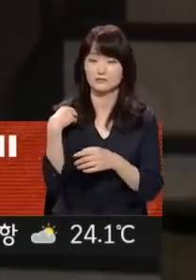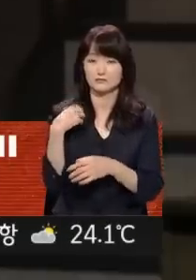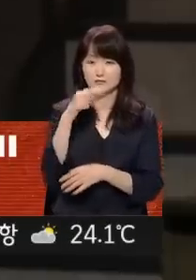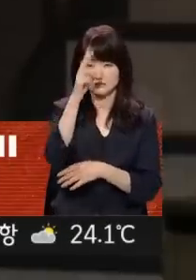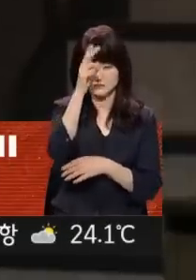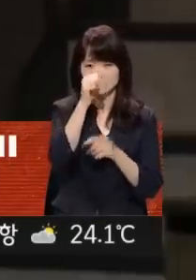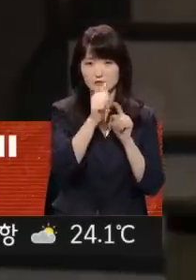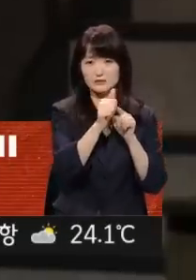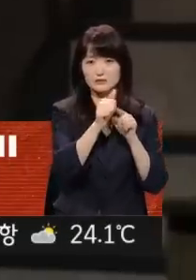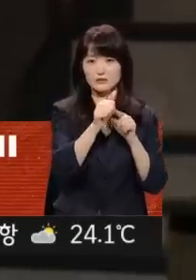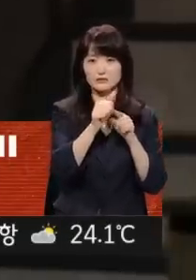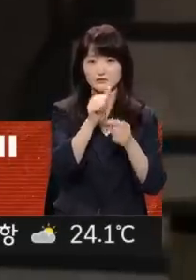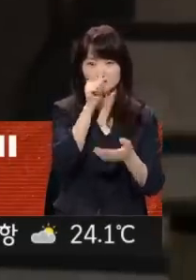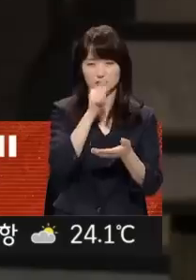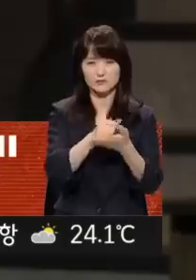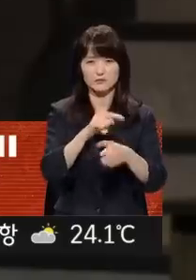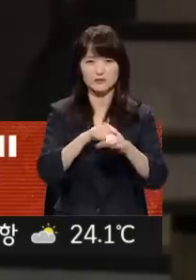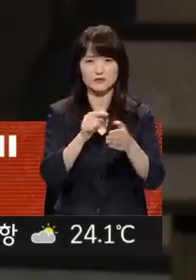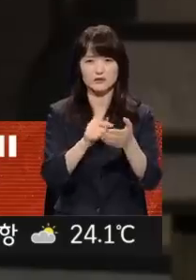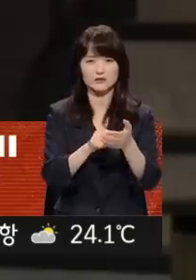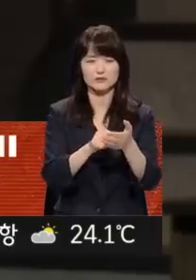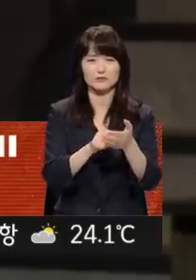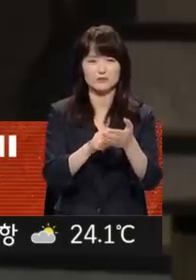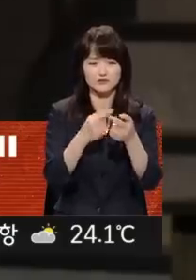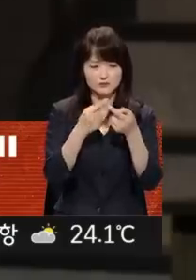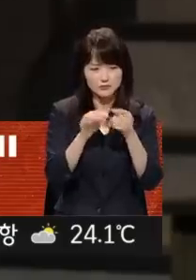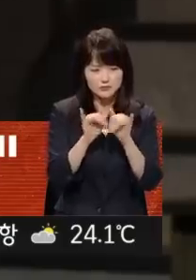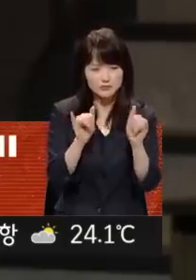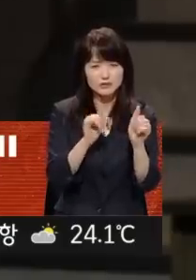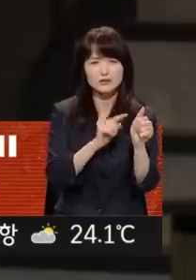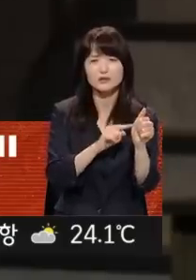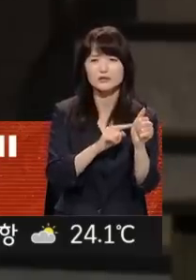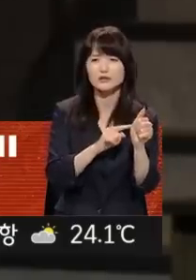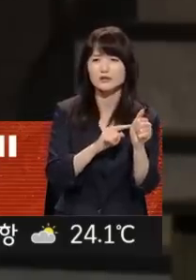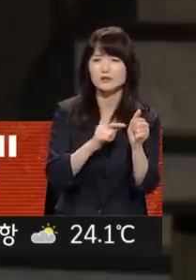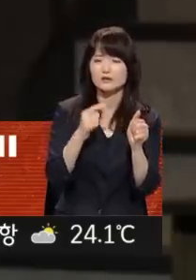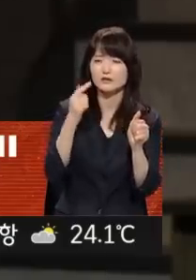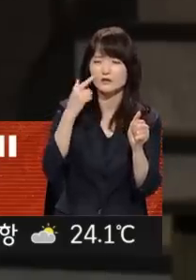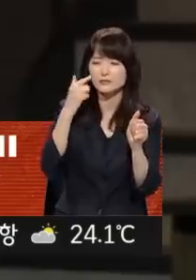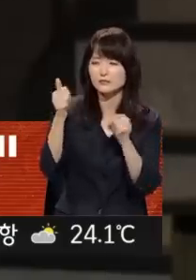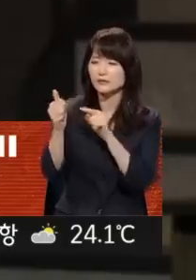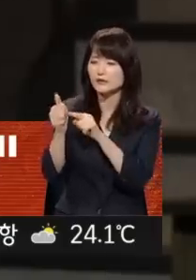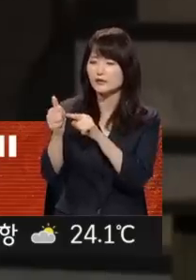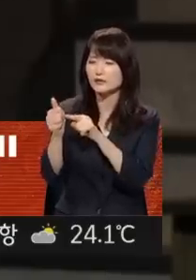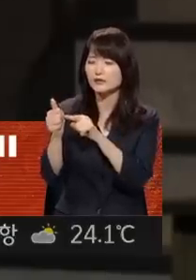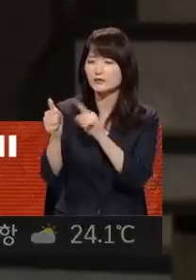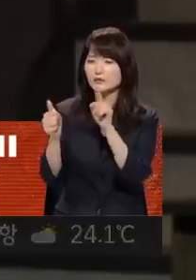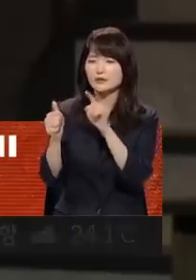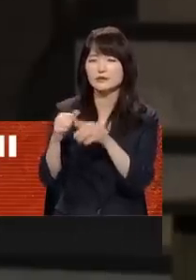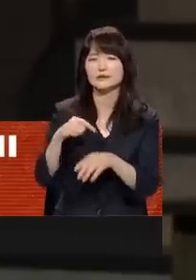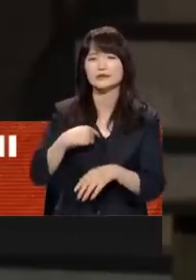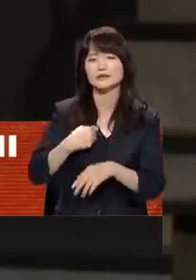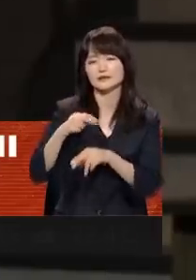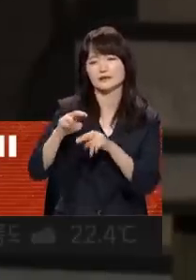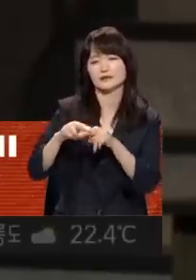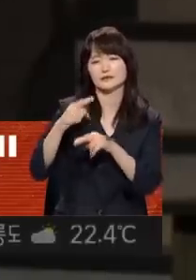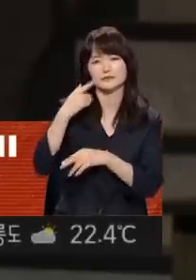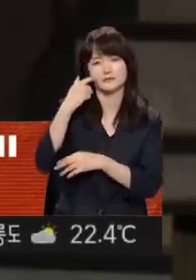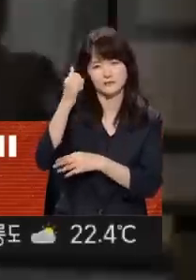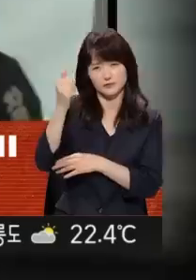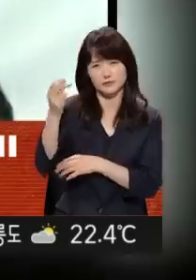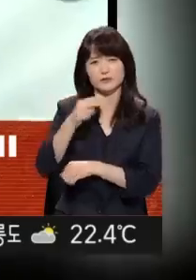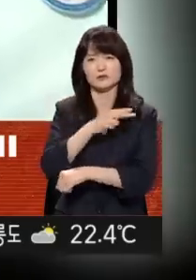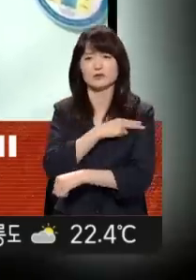경찰에 범죄심리 분석관도이 사람이 그런 행동을 한 것은 바로 자기가 가지고 있는 그런 목사라고 하는 지위 그리고